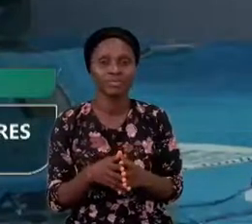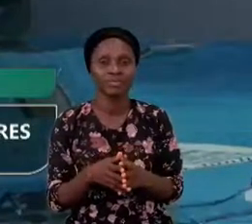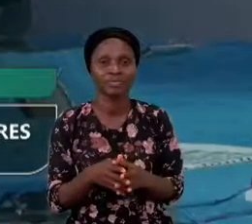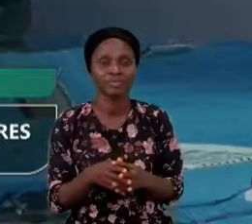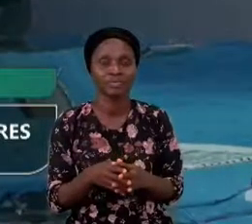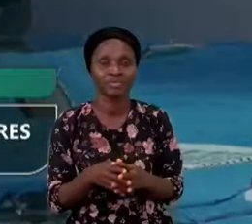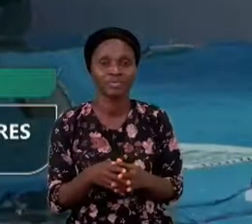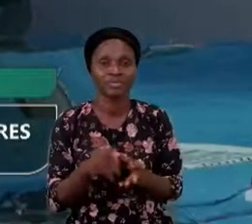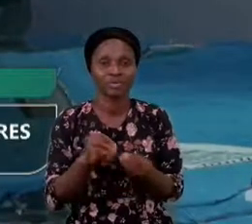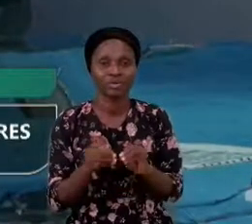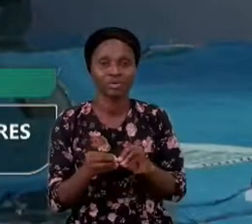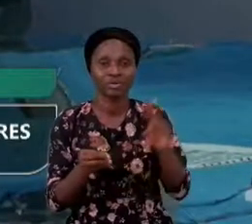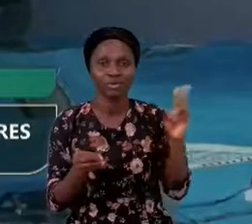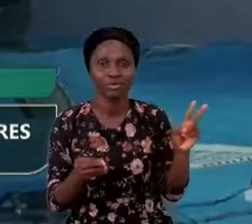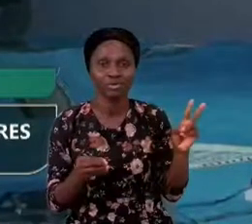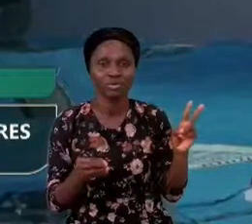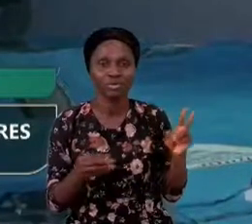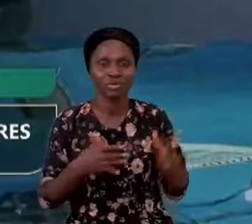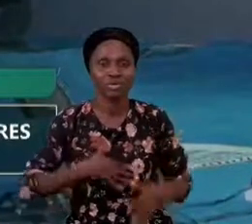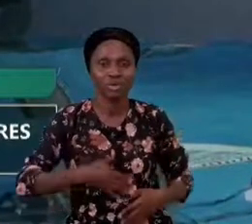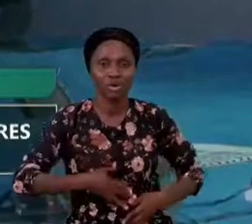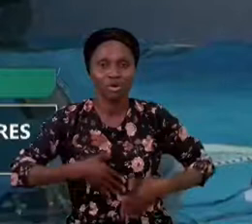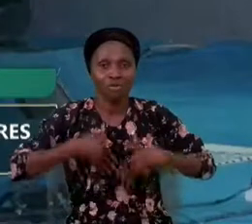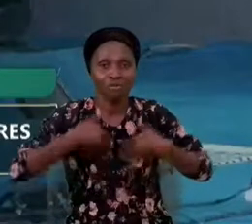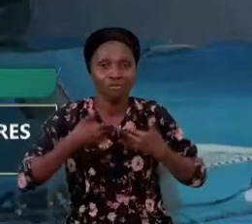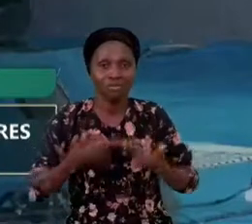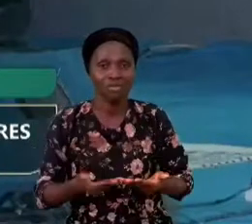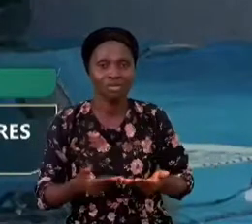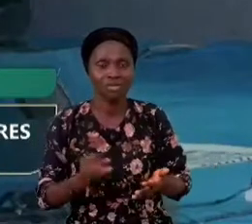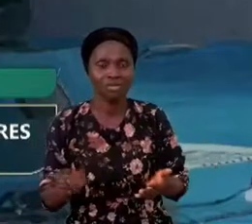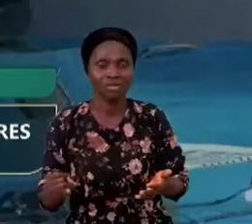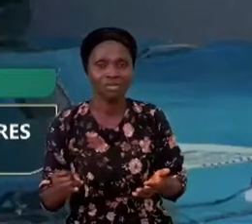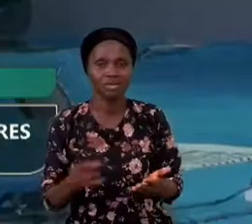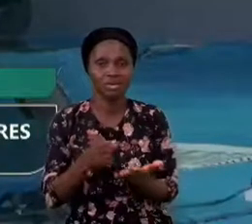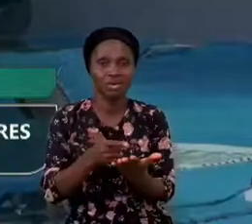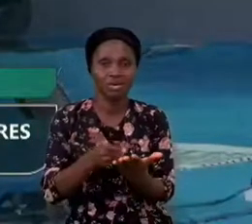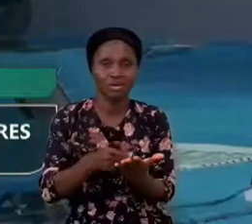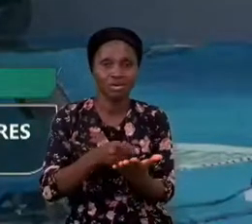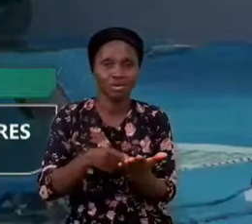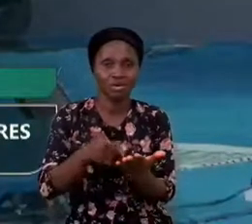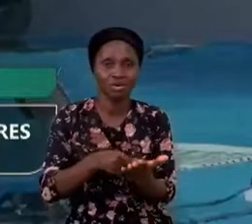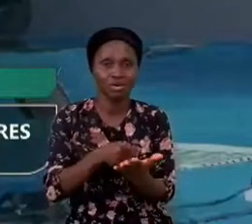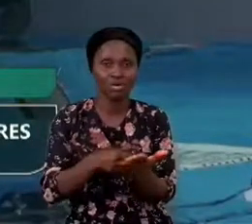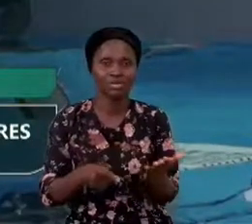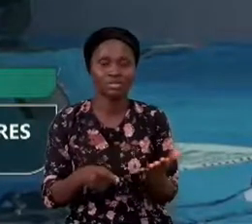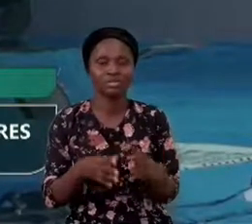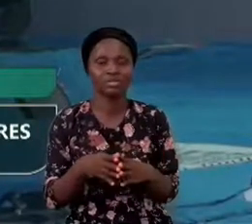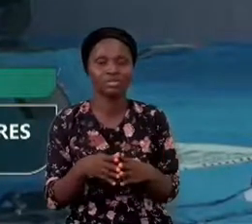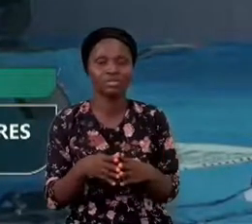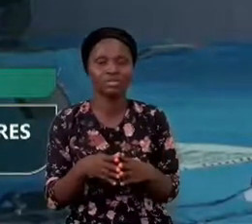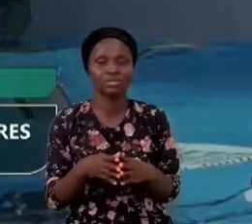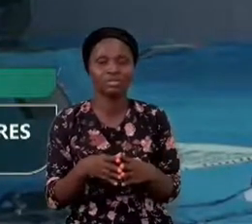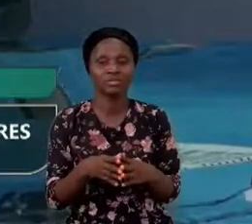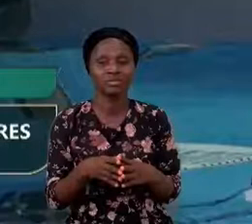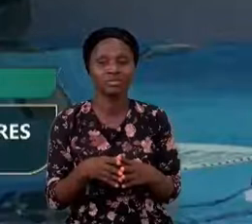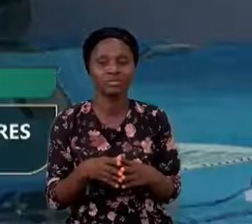et contrant ces échecs amers. Les échecs du passé. Nous venons à